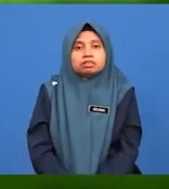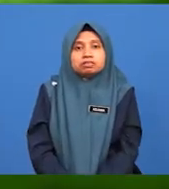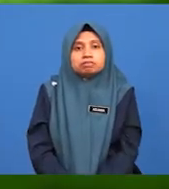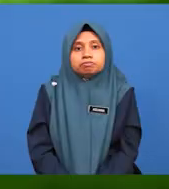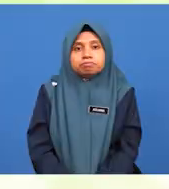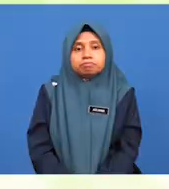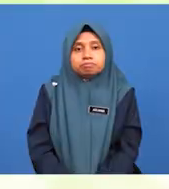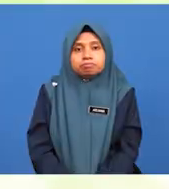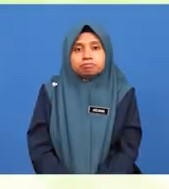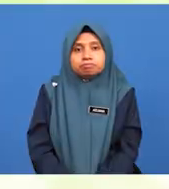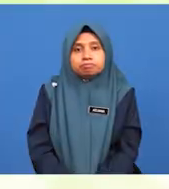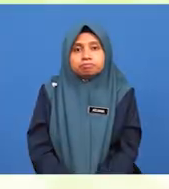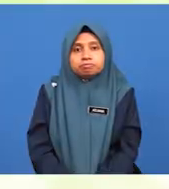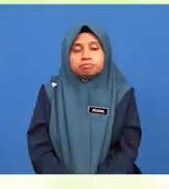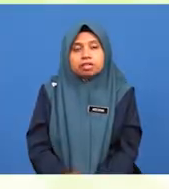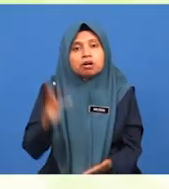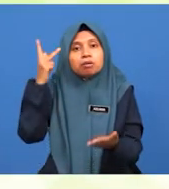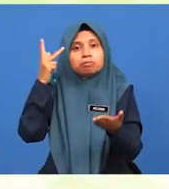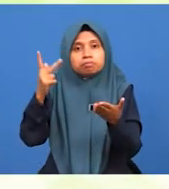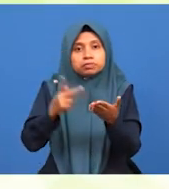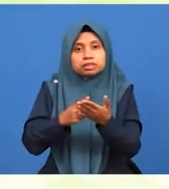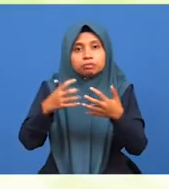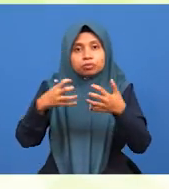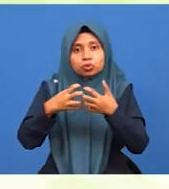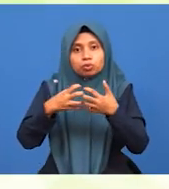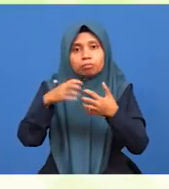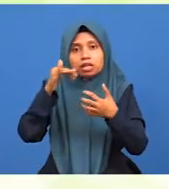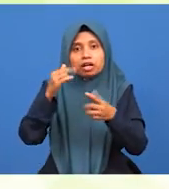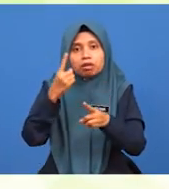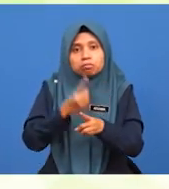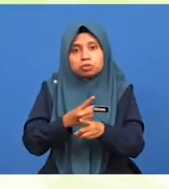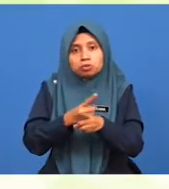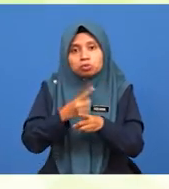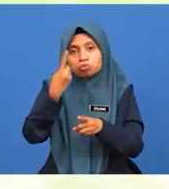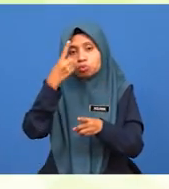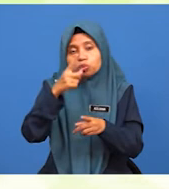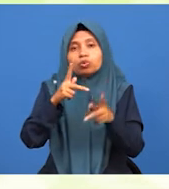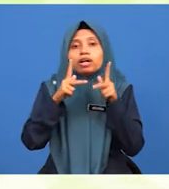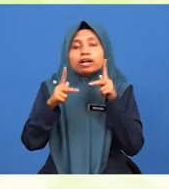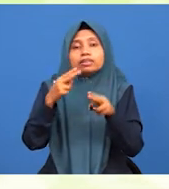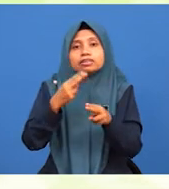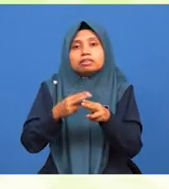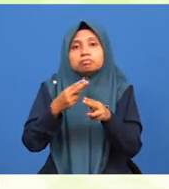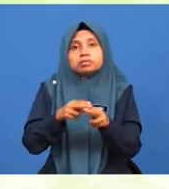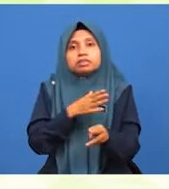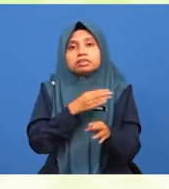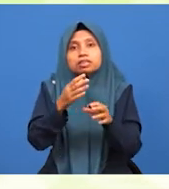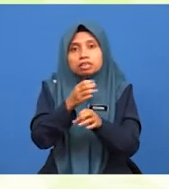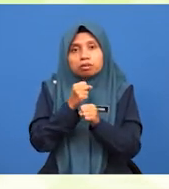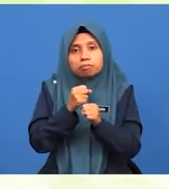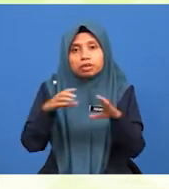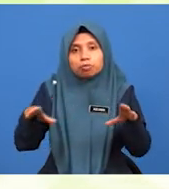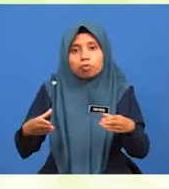Tahniah murid-murid kerana kamu berjaya mengenal pasti penjodoh bilangan yang betul untuk kata nama